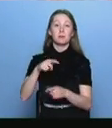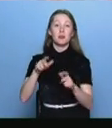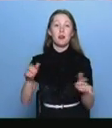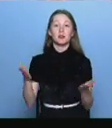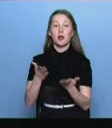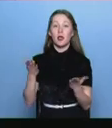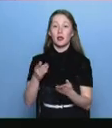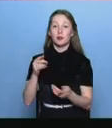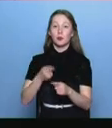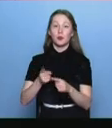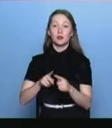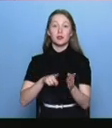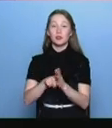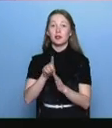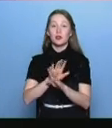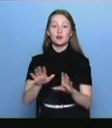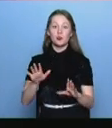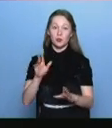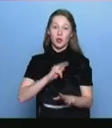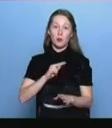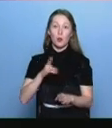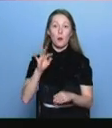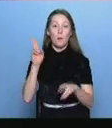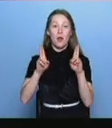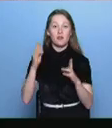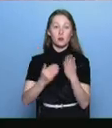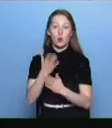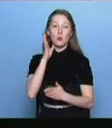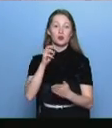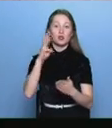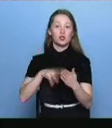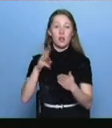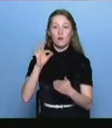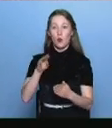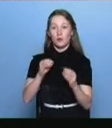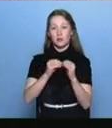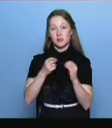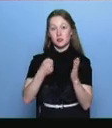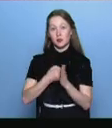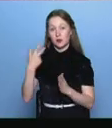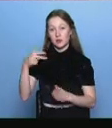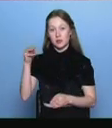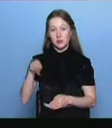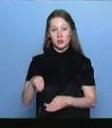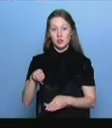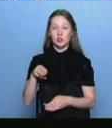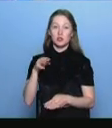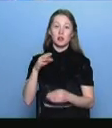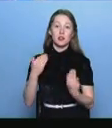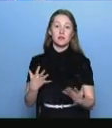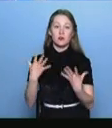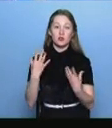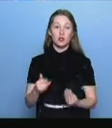не начнут работать с покупателями по новым правилам, грозят штрафы от 10 до 30 тысяч. Но на сегодняшний день в Удмуртии